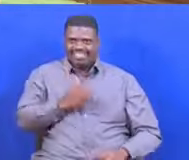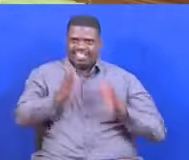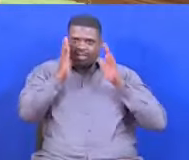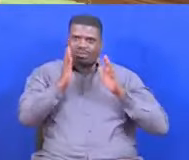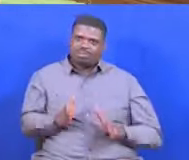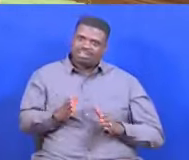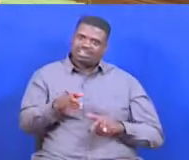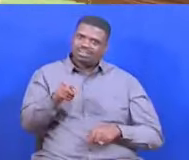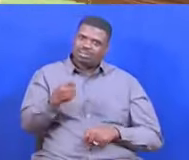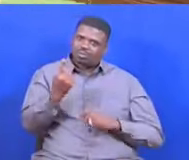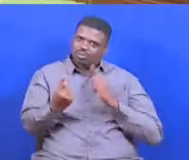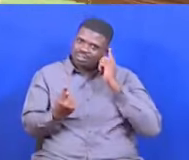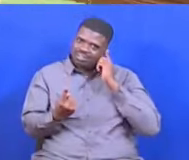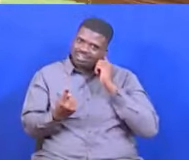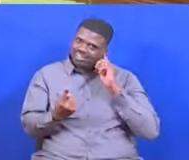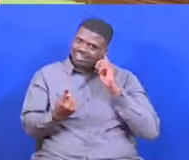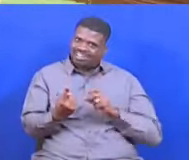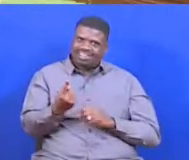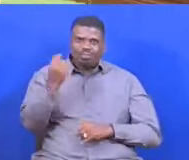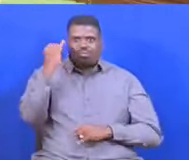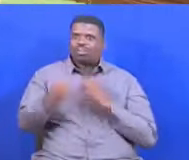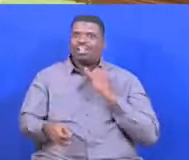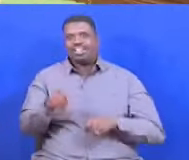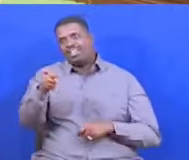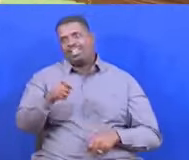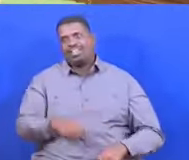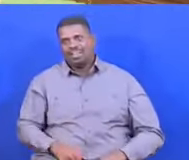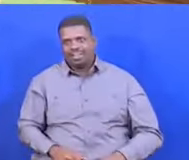Mheshimiwa, kwanza inabidi huo unabidi ukatae.